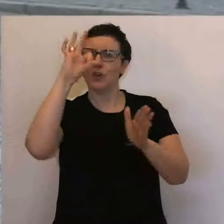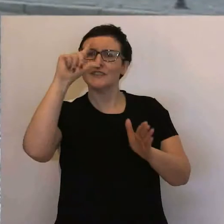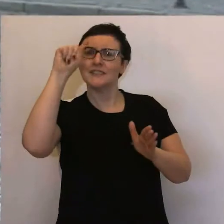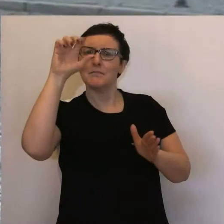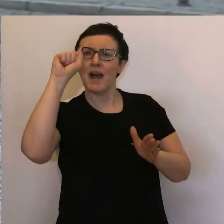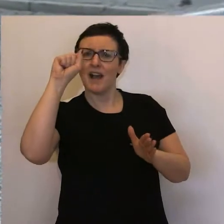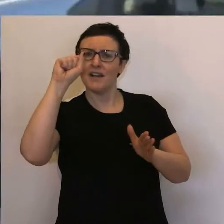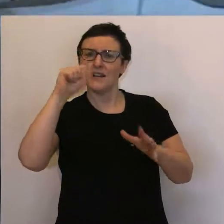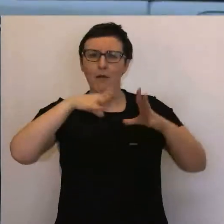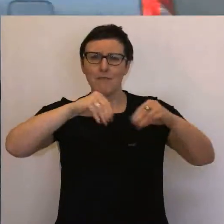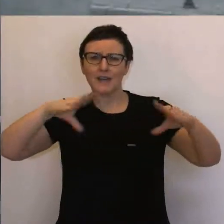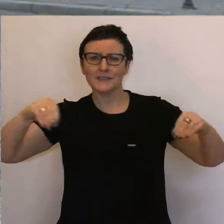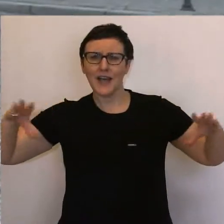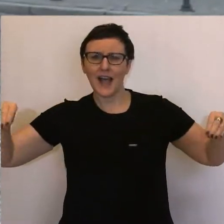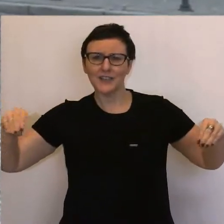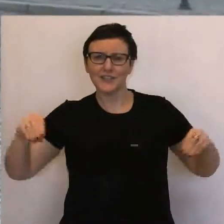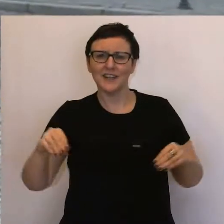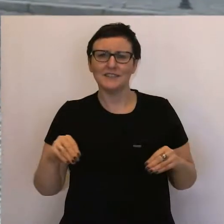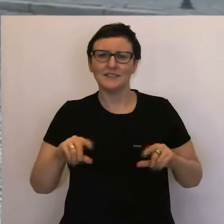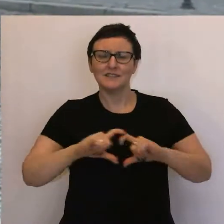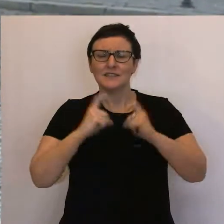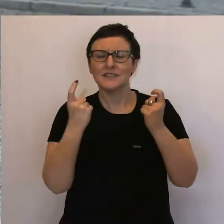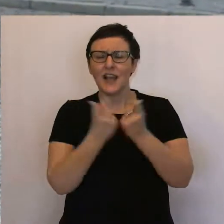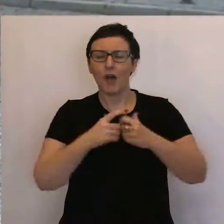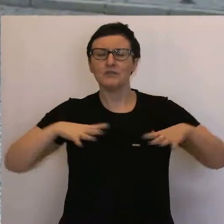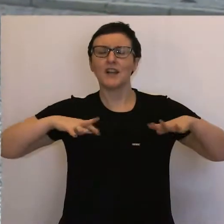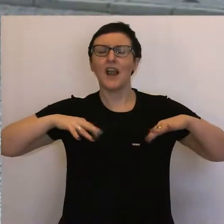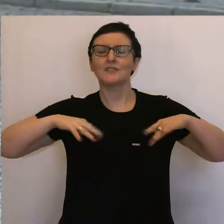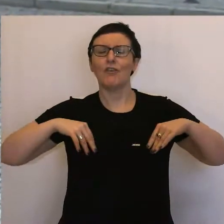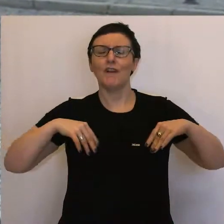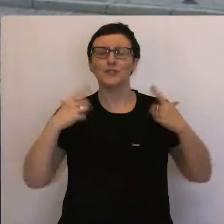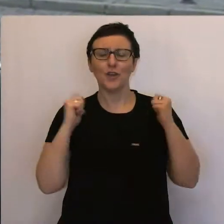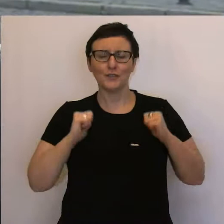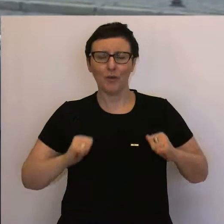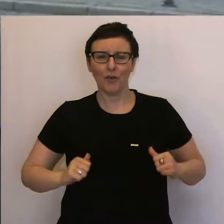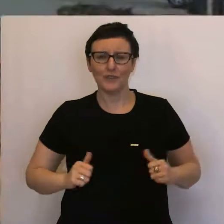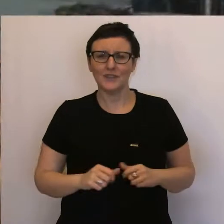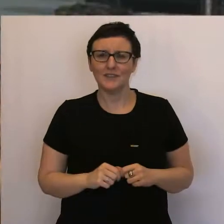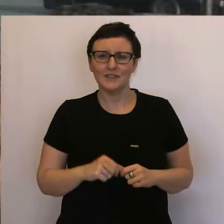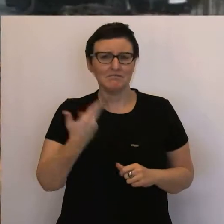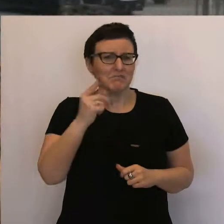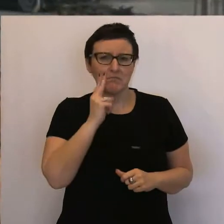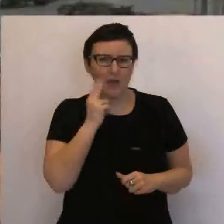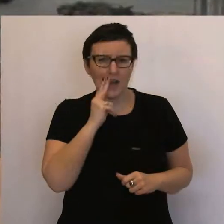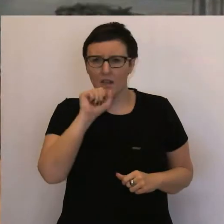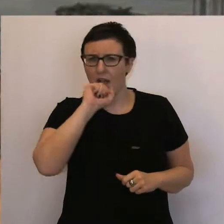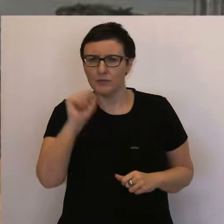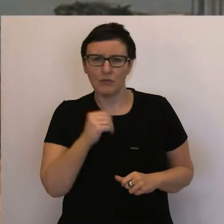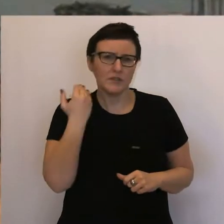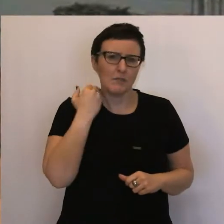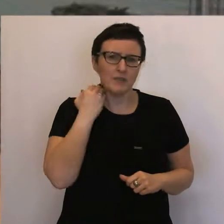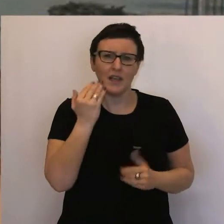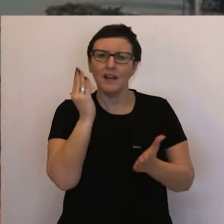coś takiego. O. Nie jakaś kosmetyczka, ale po prostu zrelaksować się. Nie palę.